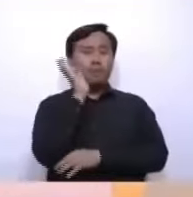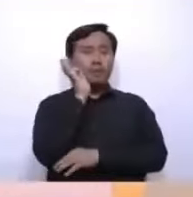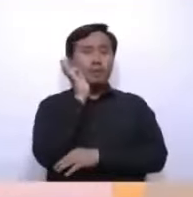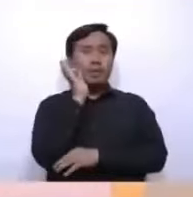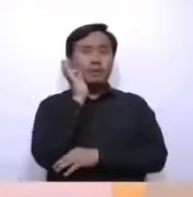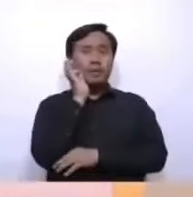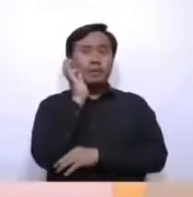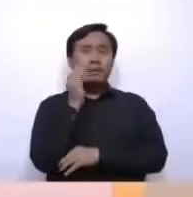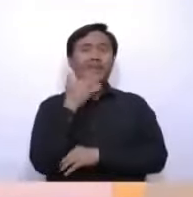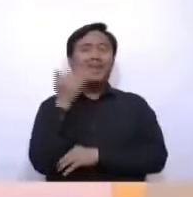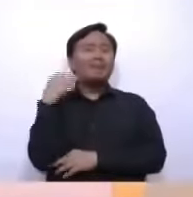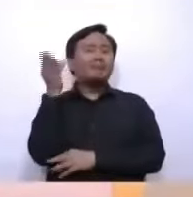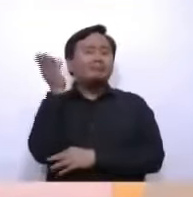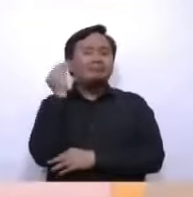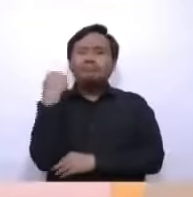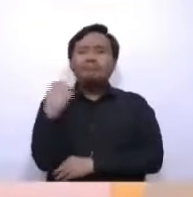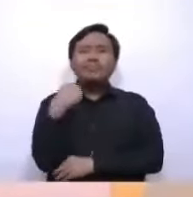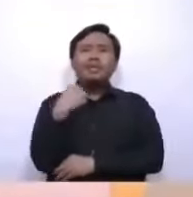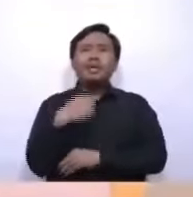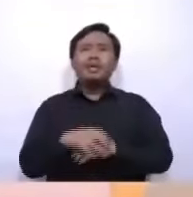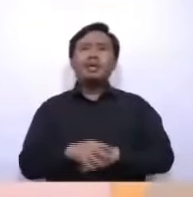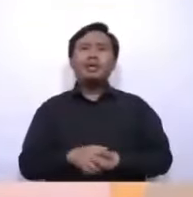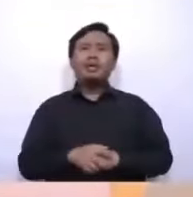jawab. Tadi tidak terdengar. Sesuai aturan.